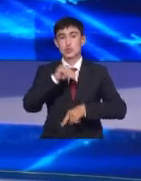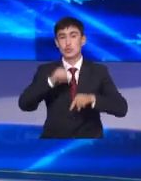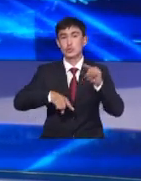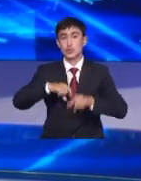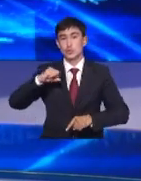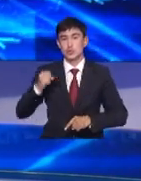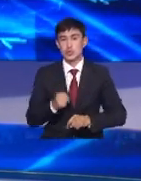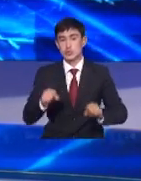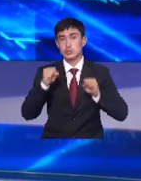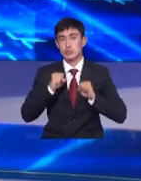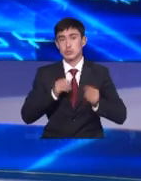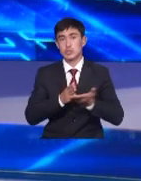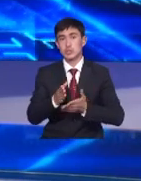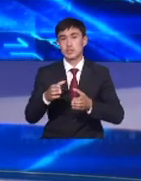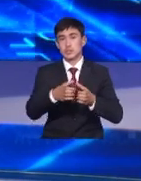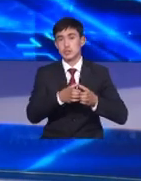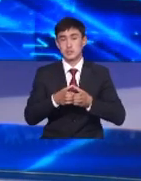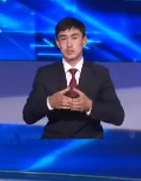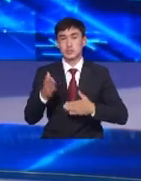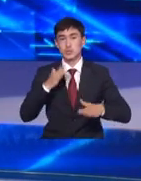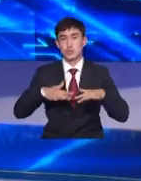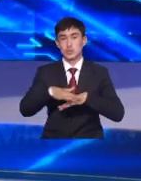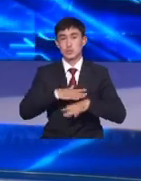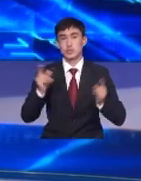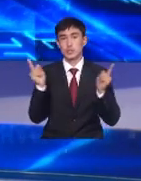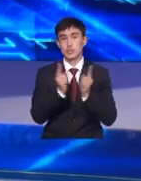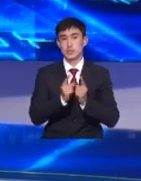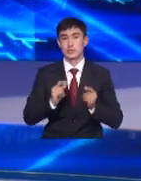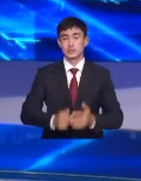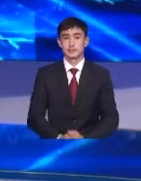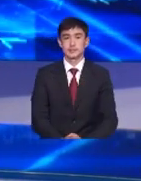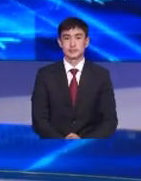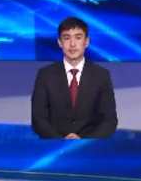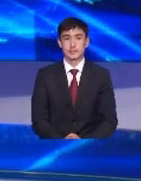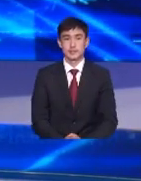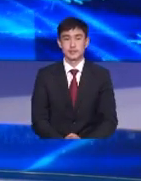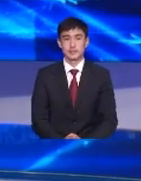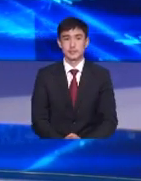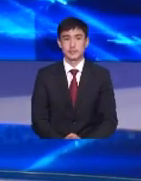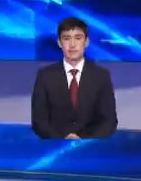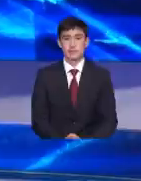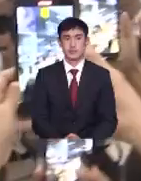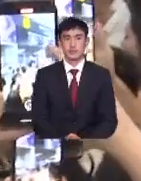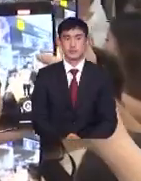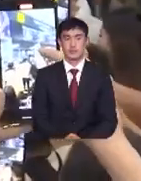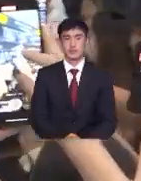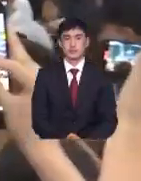туған туыстары, достары және спорт саласының саңлақтары мен жанкүйерлері сән салтанатпен қарсы алды.